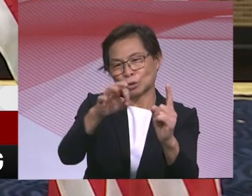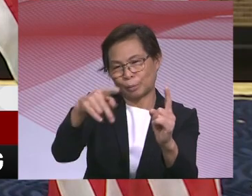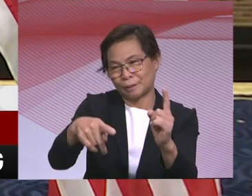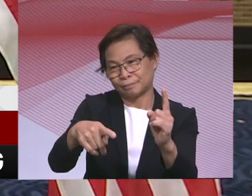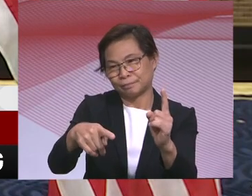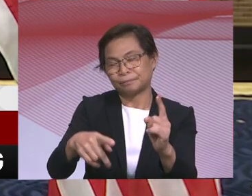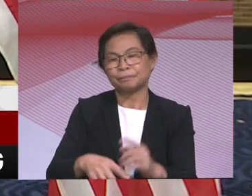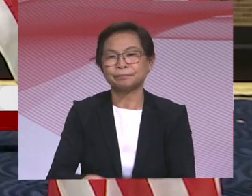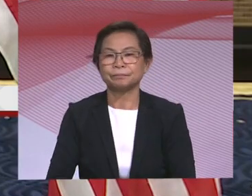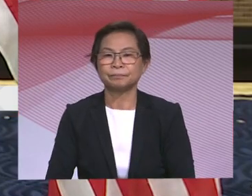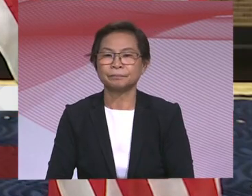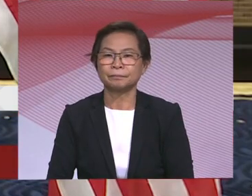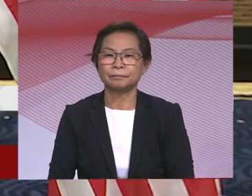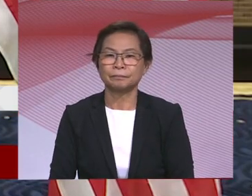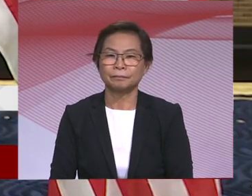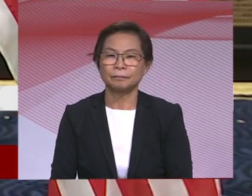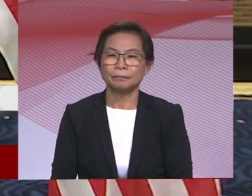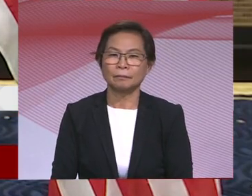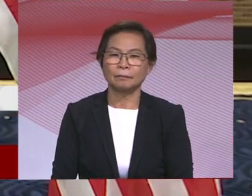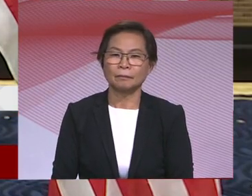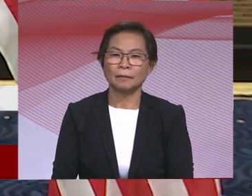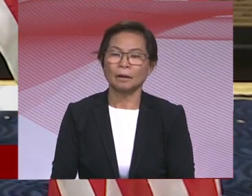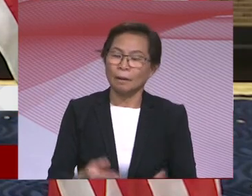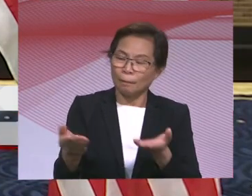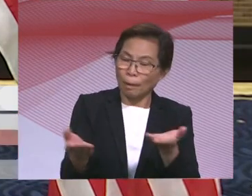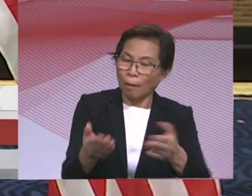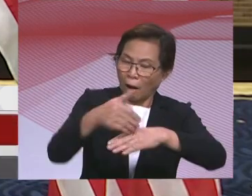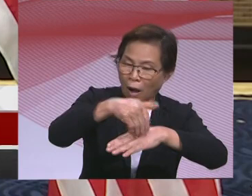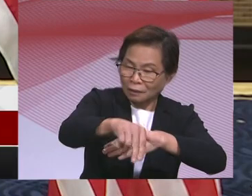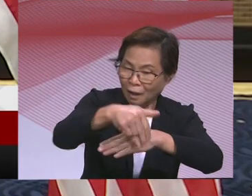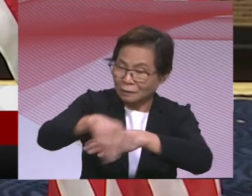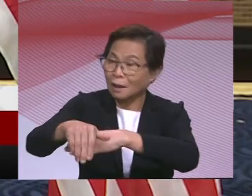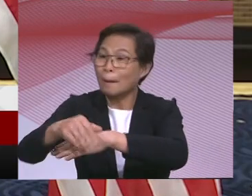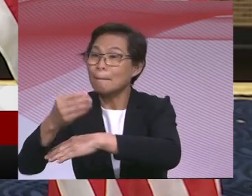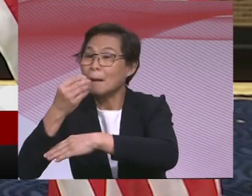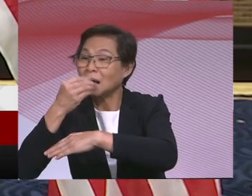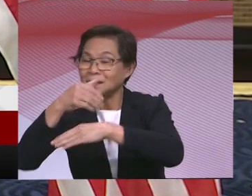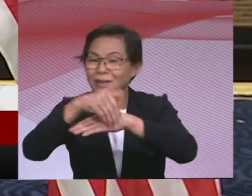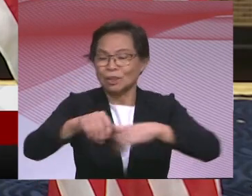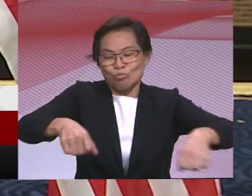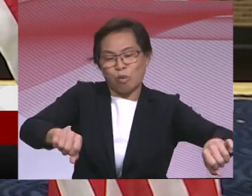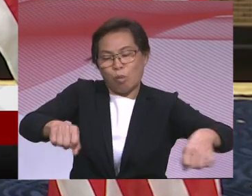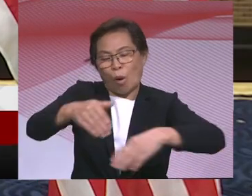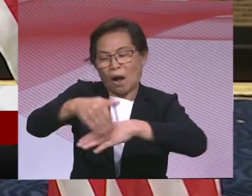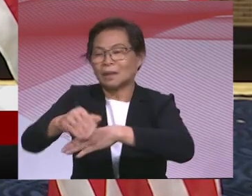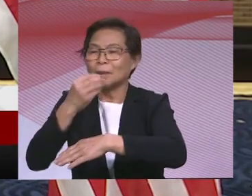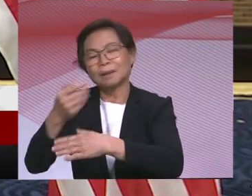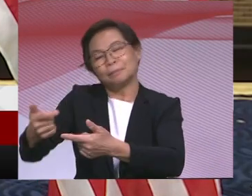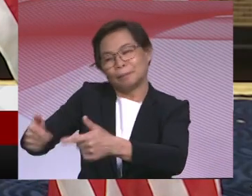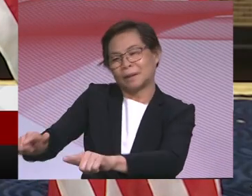yang telah ditetapkan Hai pemakan pengantaran makanan ya ini dibenarkan